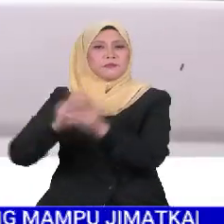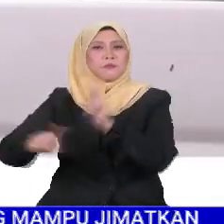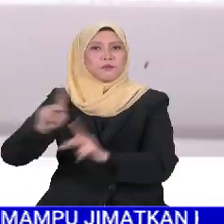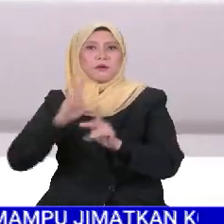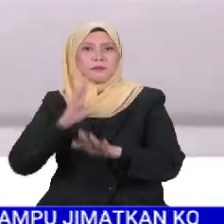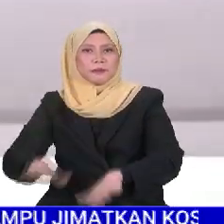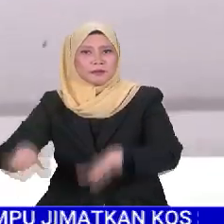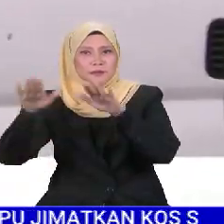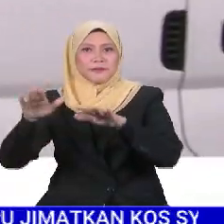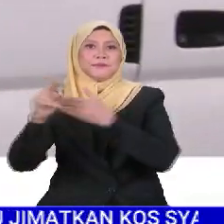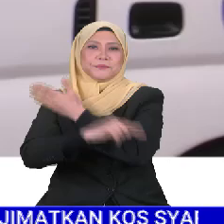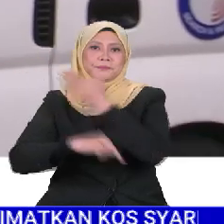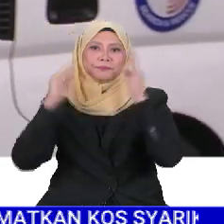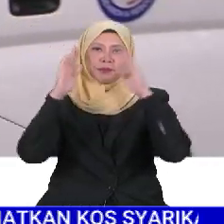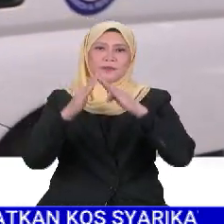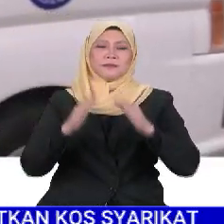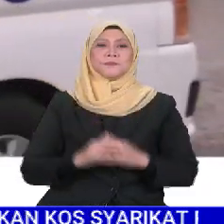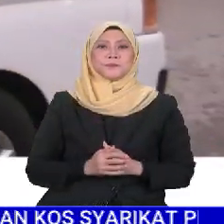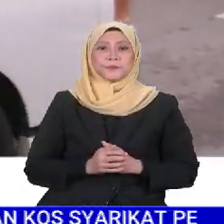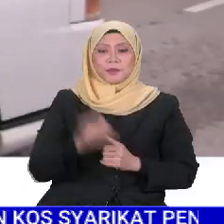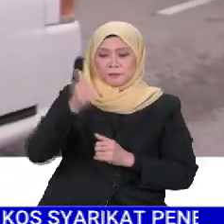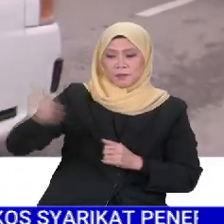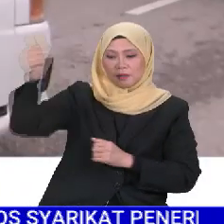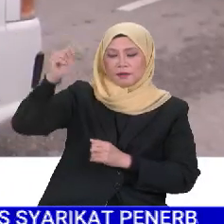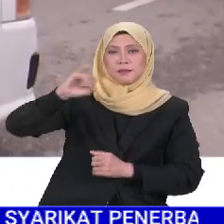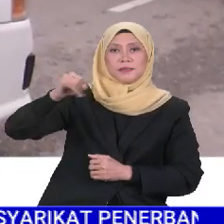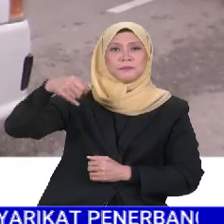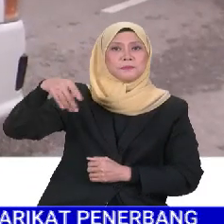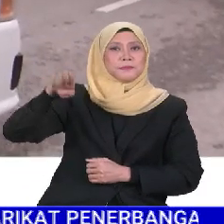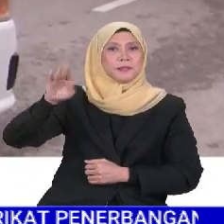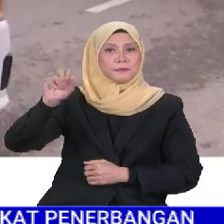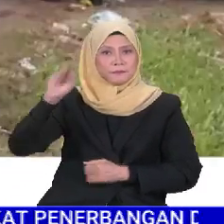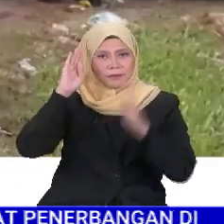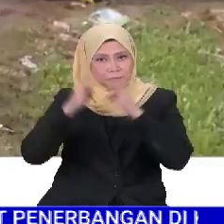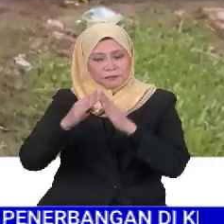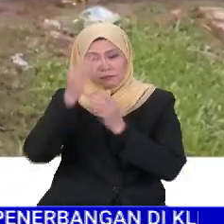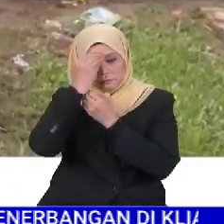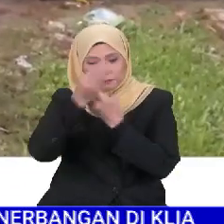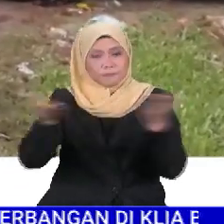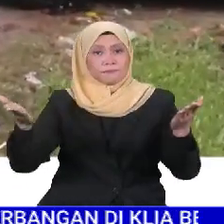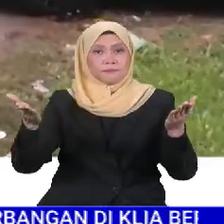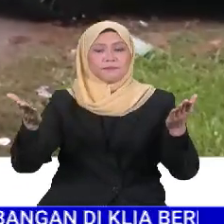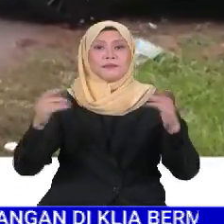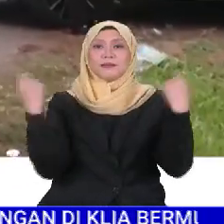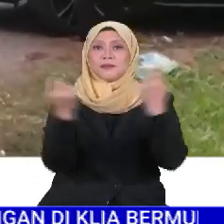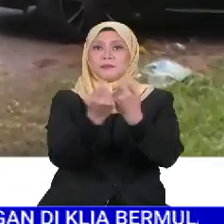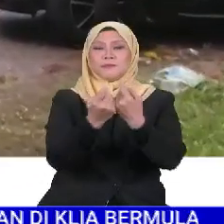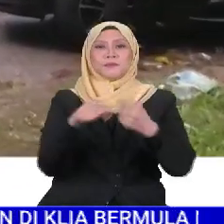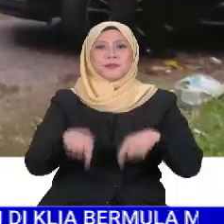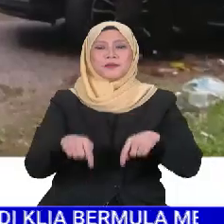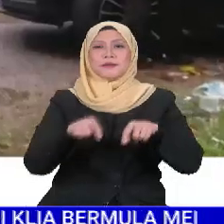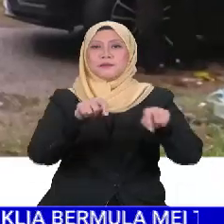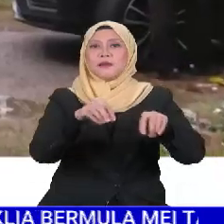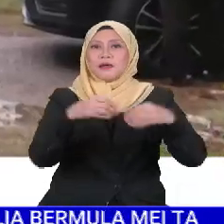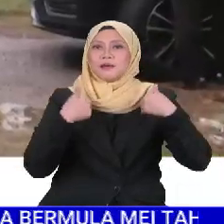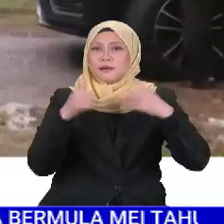terjejas banjir di negeri ini. Pengarah JBPM Pahang, Dato' Dr. Wan Muhammad Zaidi Wan Isa memaklumkan pasukan berkenaan ditempatkan